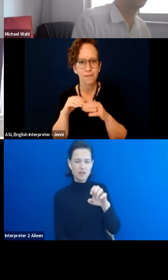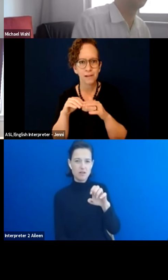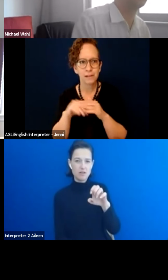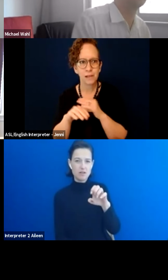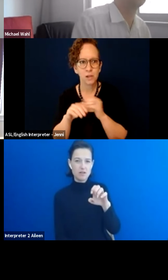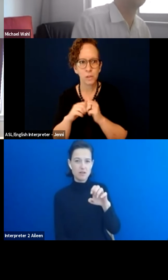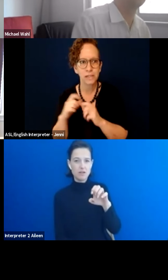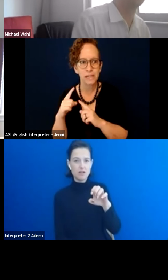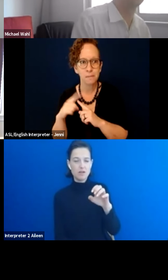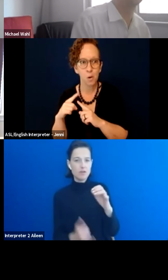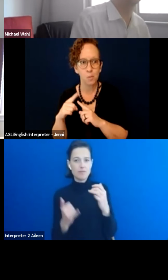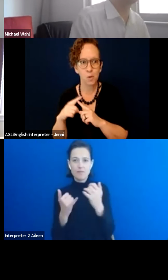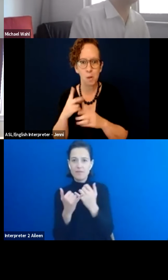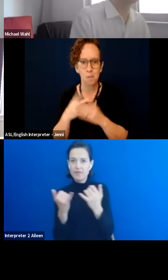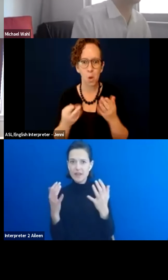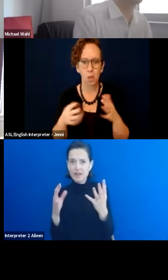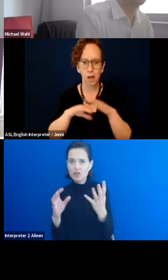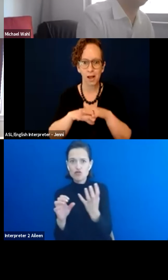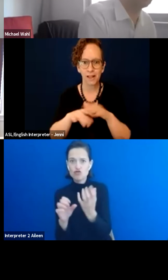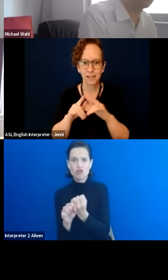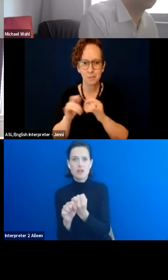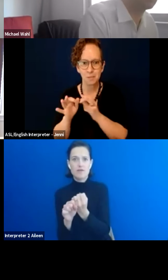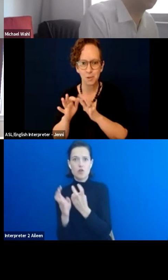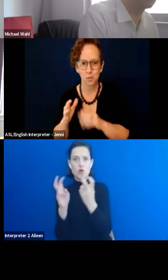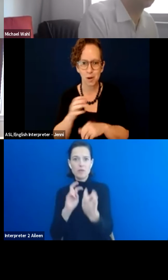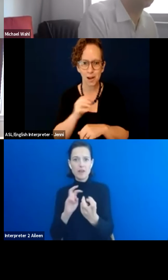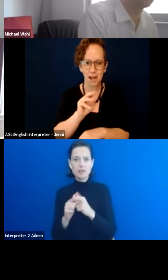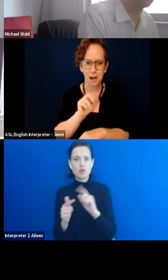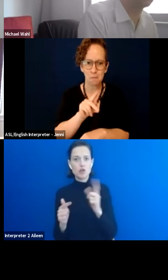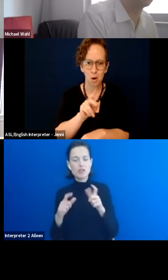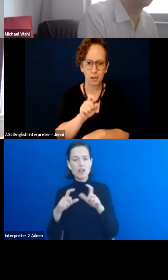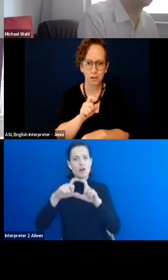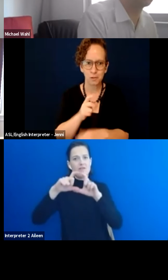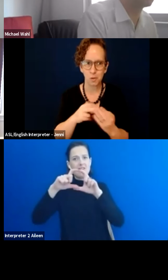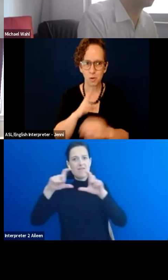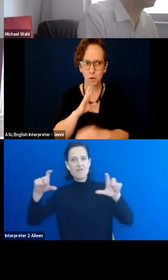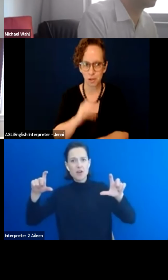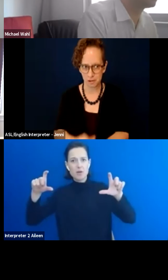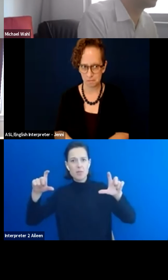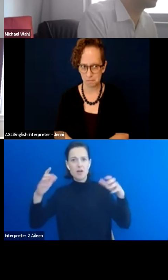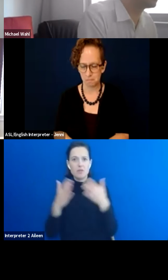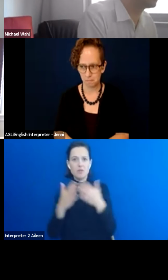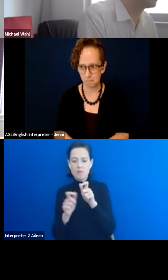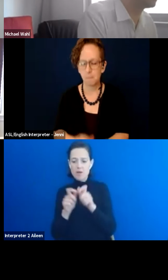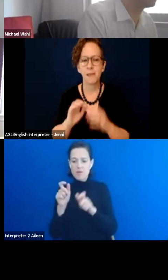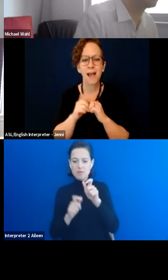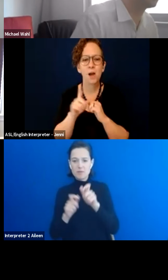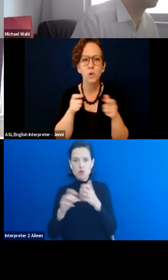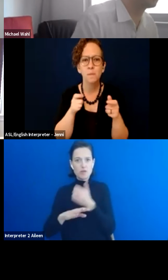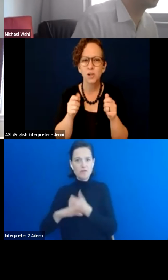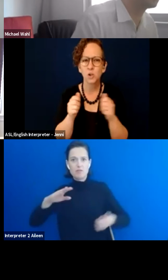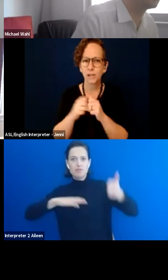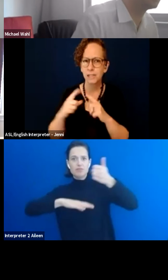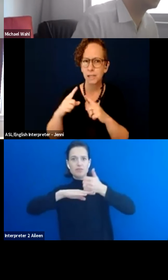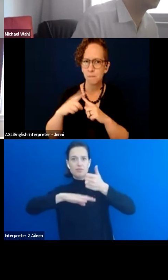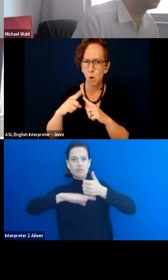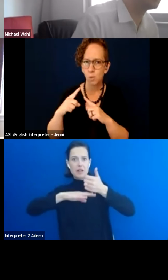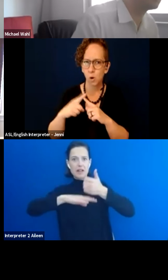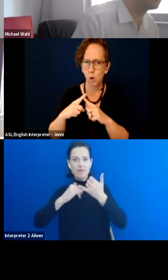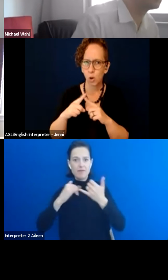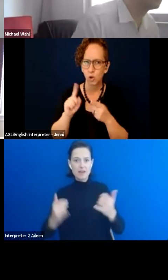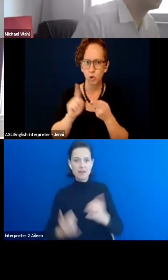herauszuholen und als treibende Kraft für den ganzen Konzern zu positionieren? How do you manage with T-Mobile